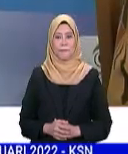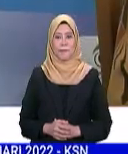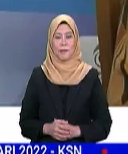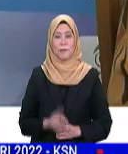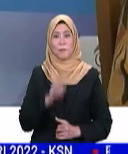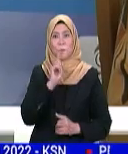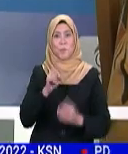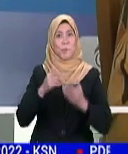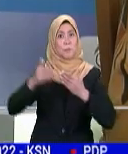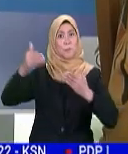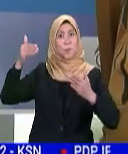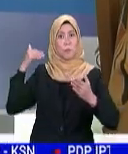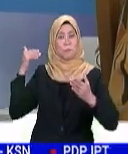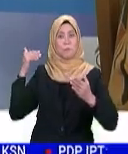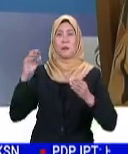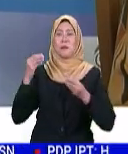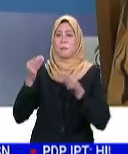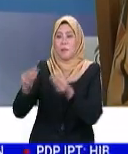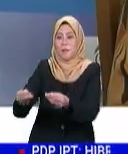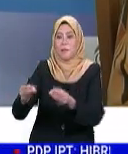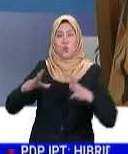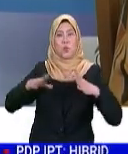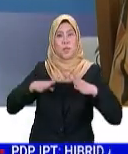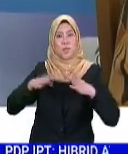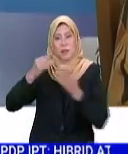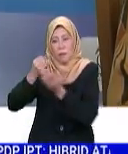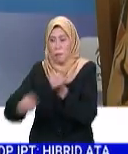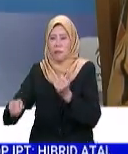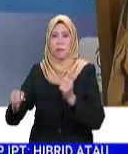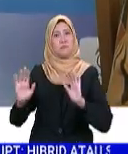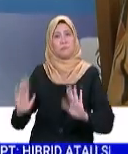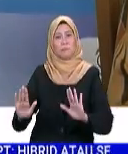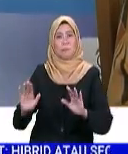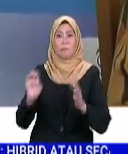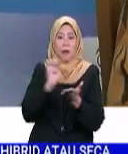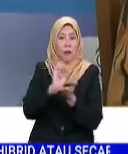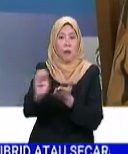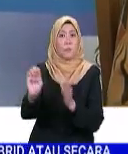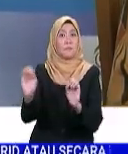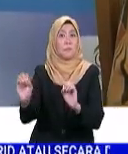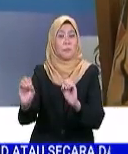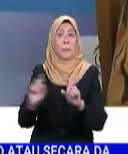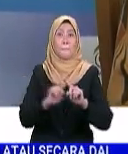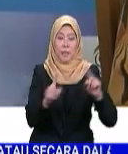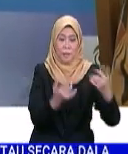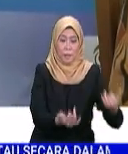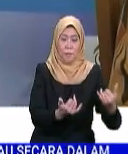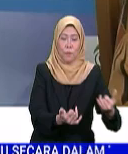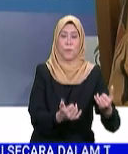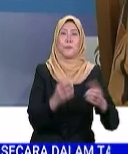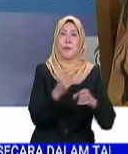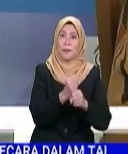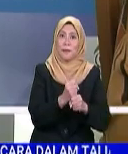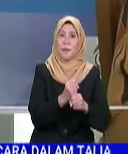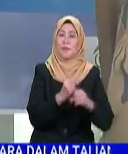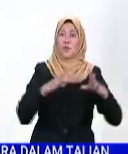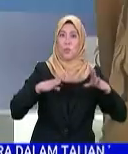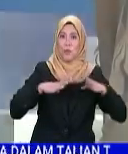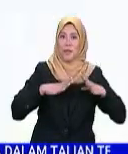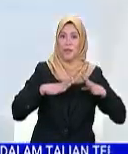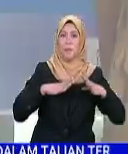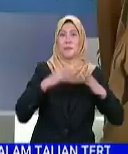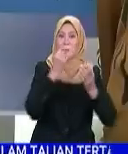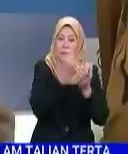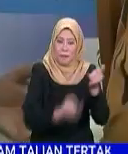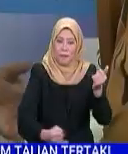Sebelum ni kita hanyalah beri cuti bersalin tapi tanpa elaun. Sekarang ni kita berikan cuti bersalin 60 hari dan juga plus dengan